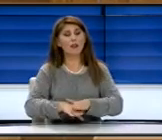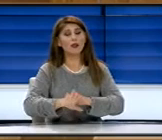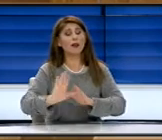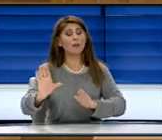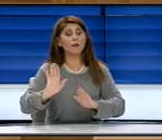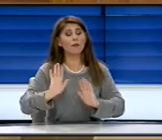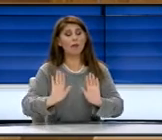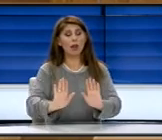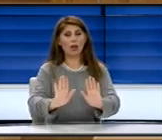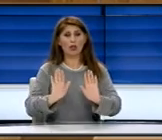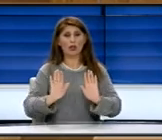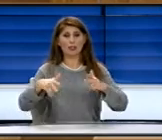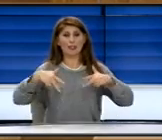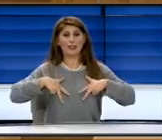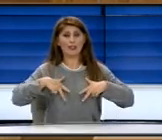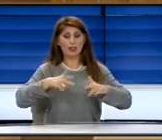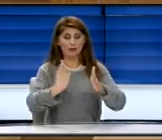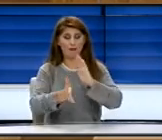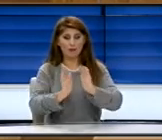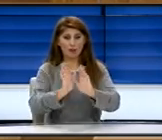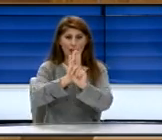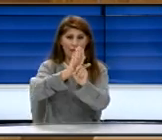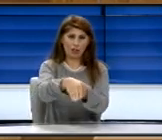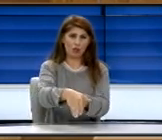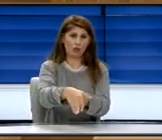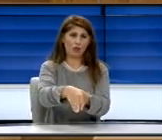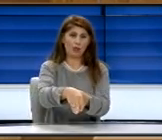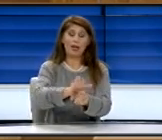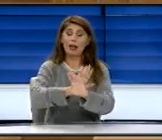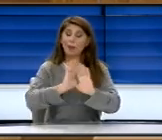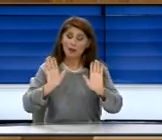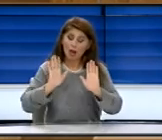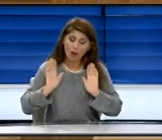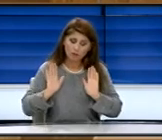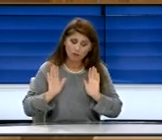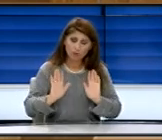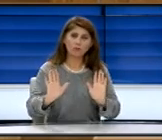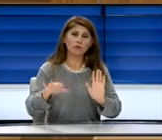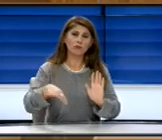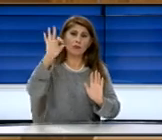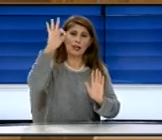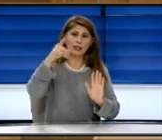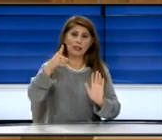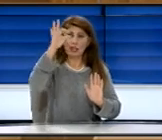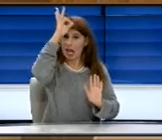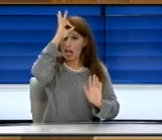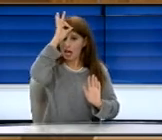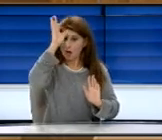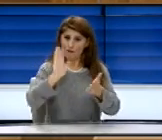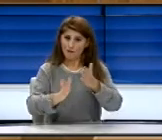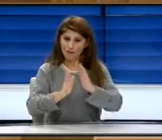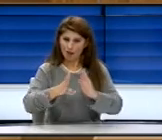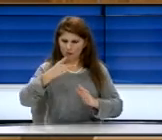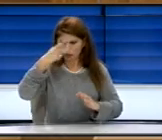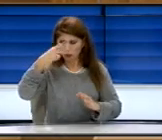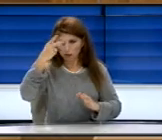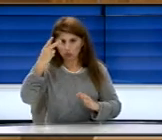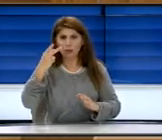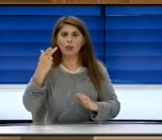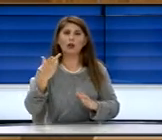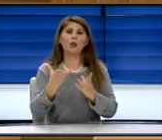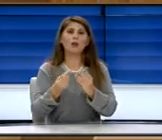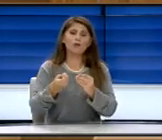ανοχή στην κρατική βία και καταστολή. Καμιά ανοχή στα περιστατικά αστυνομικής βίας και αυθαιρεσίας